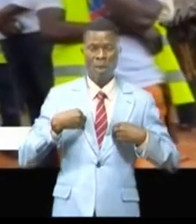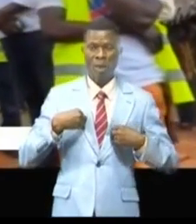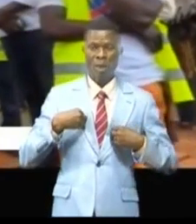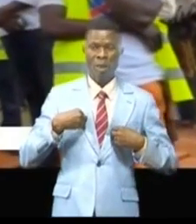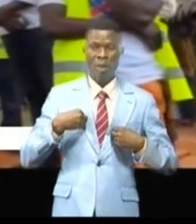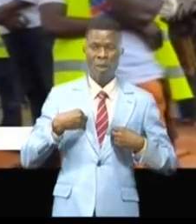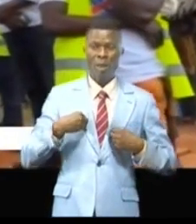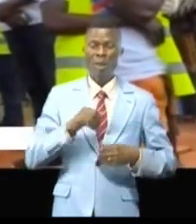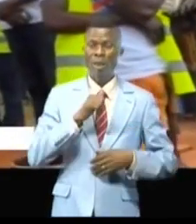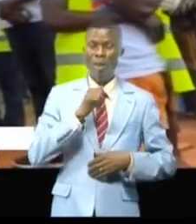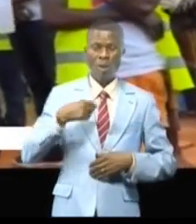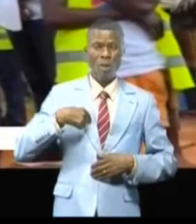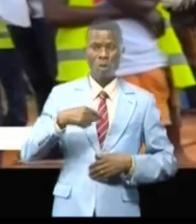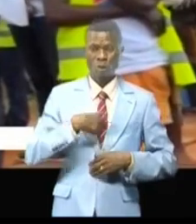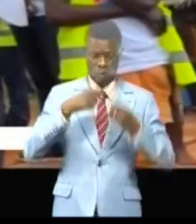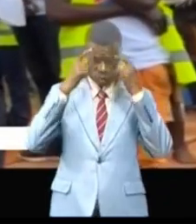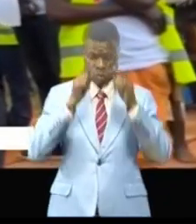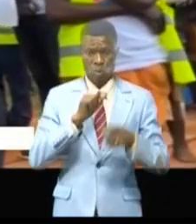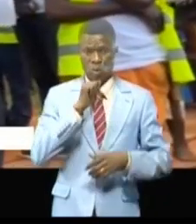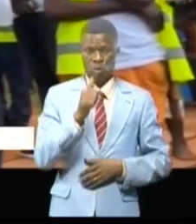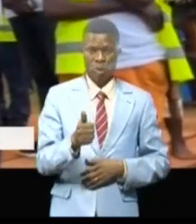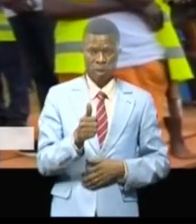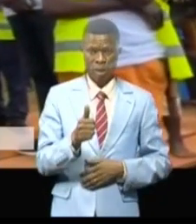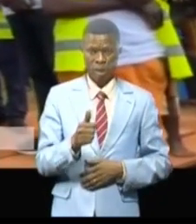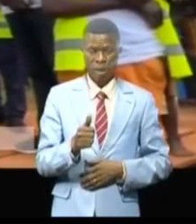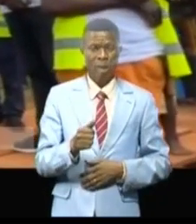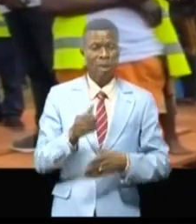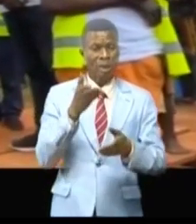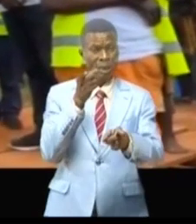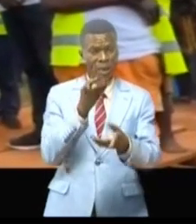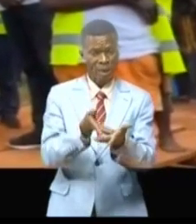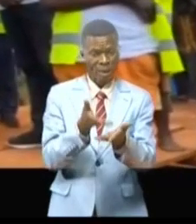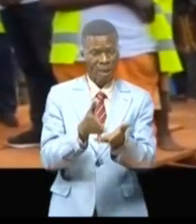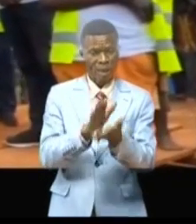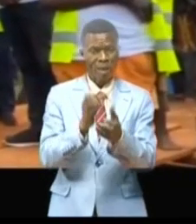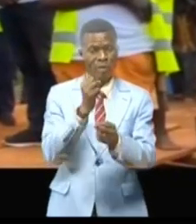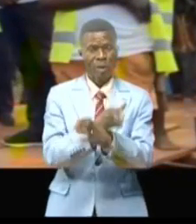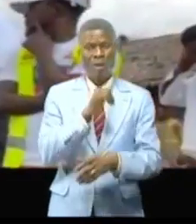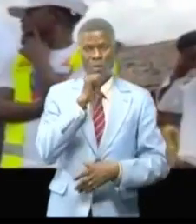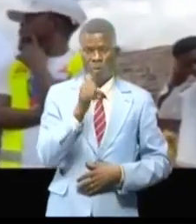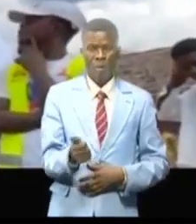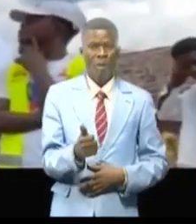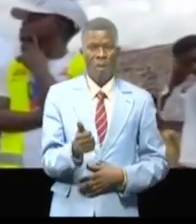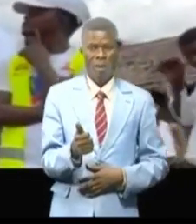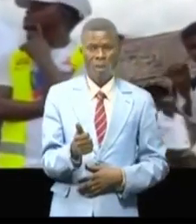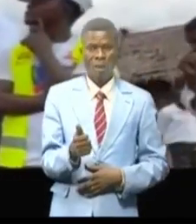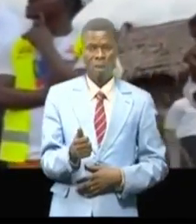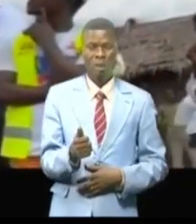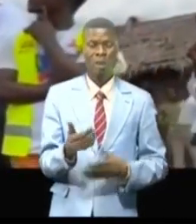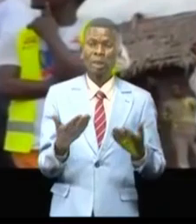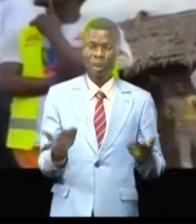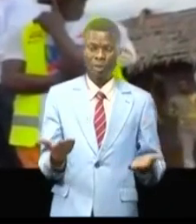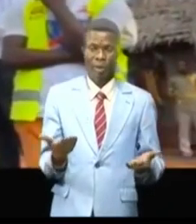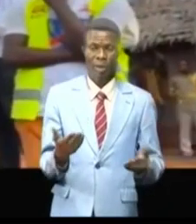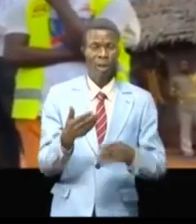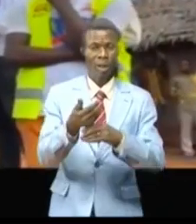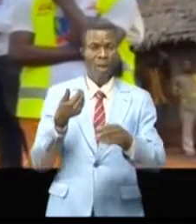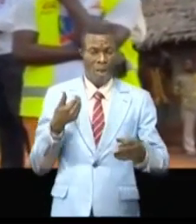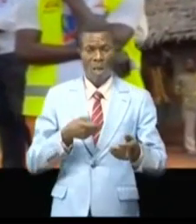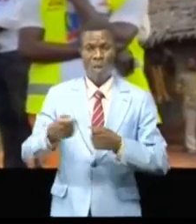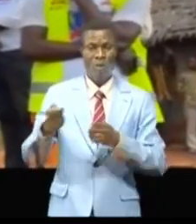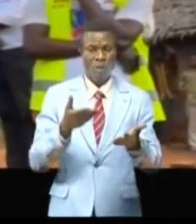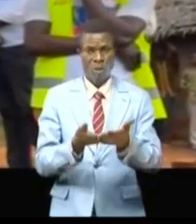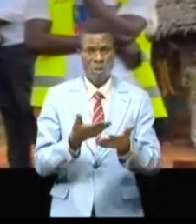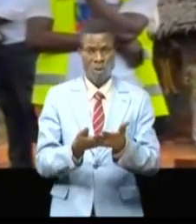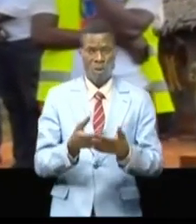Si nous n'étions pas d'accord pour que cette cérémonie ait lieu, on n'allait pas être là aujourd'hui. Avoir ces marchés,